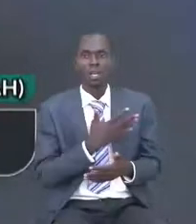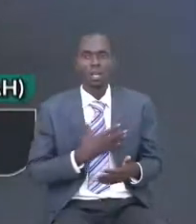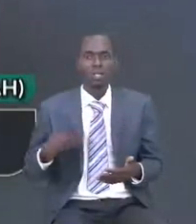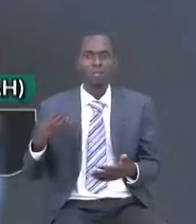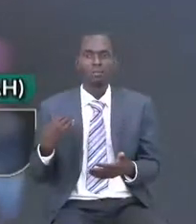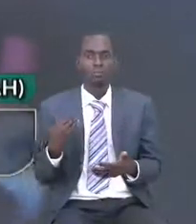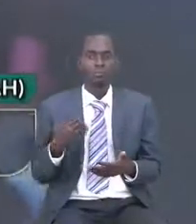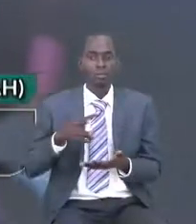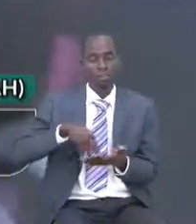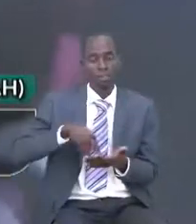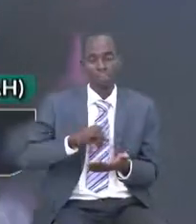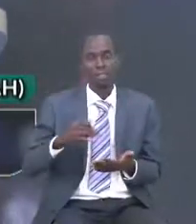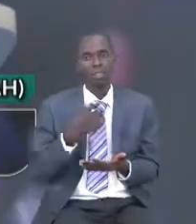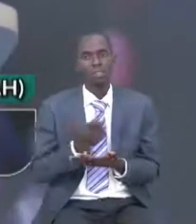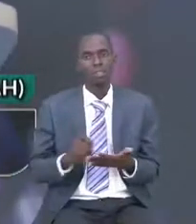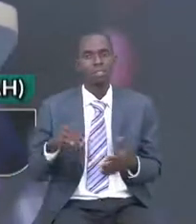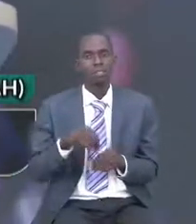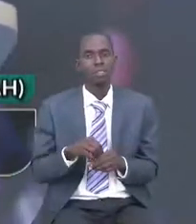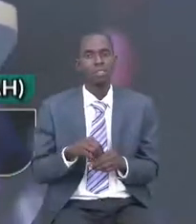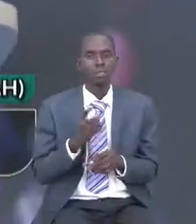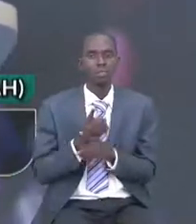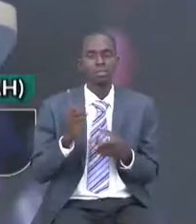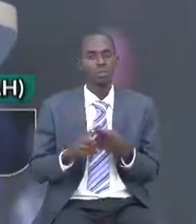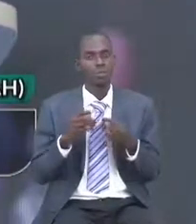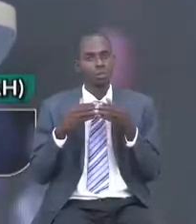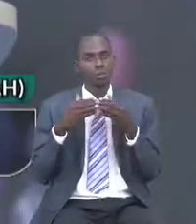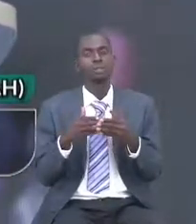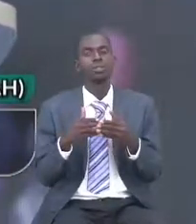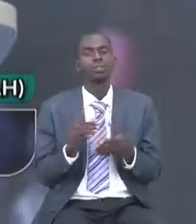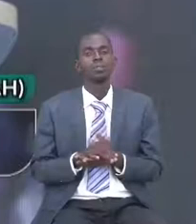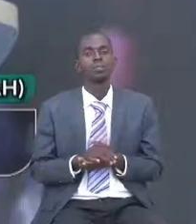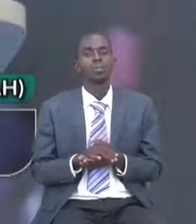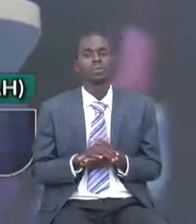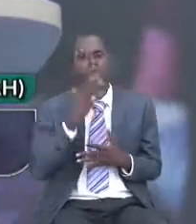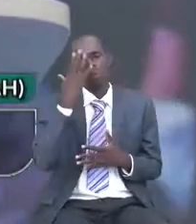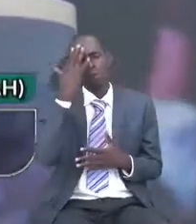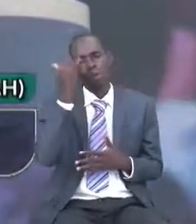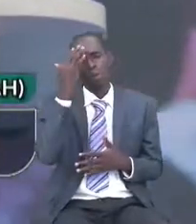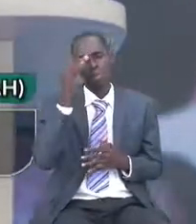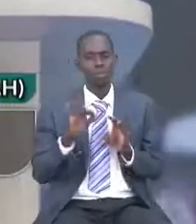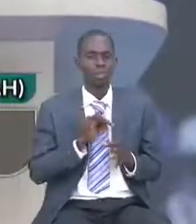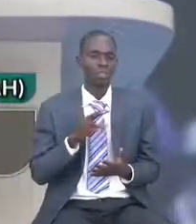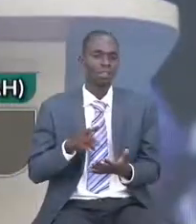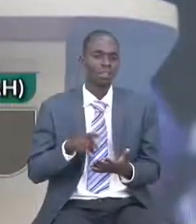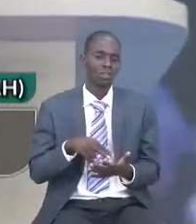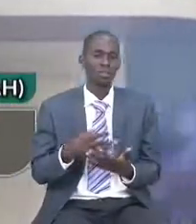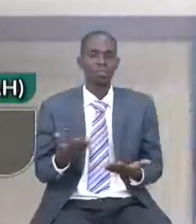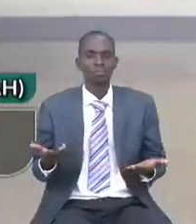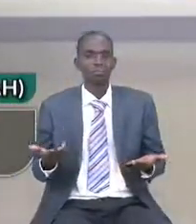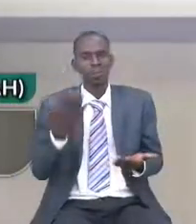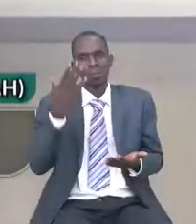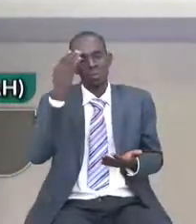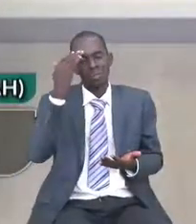lire et écrire afin de diriger. Maintenant,